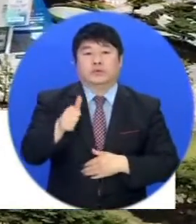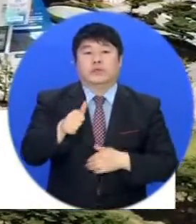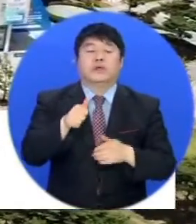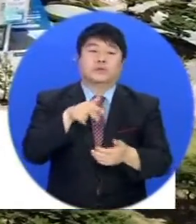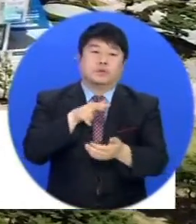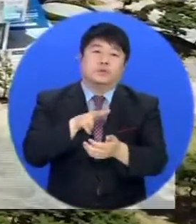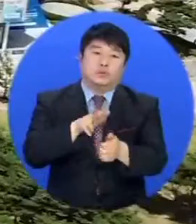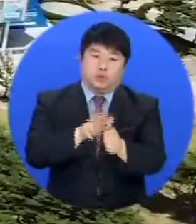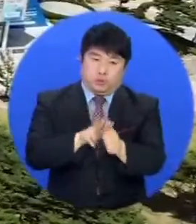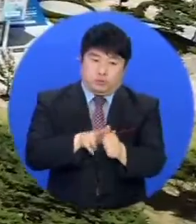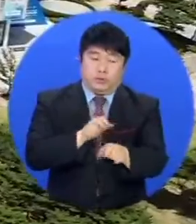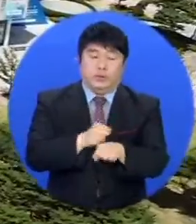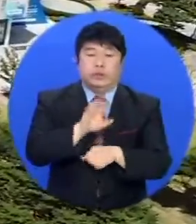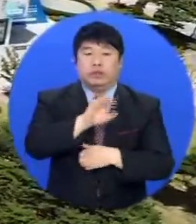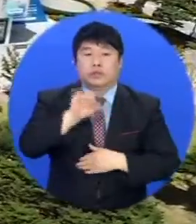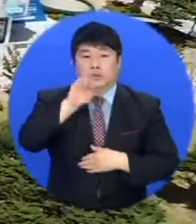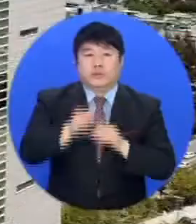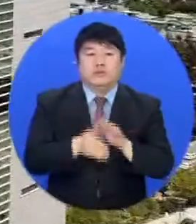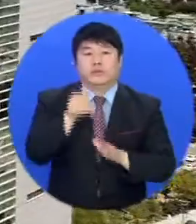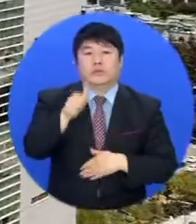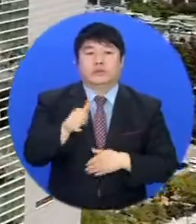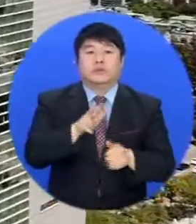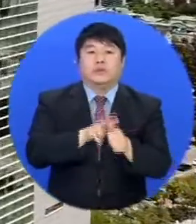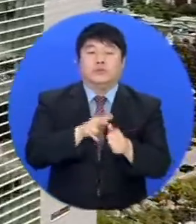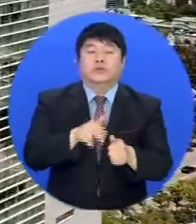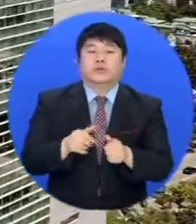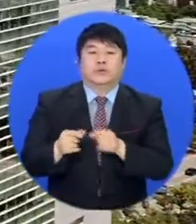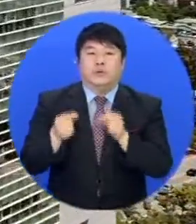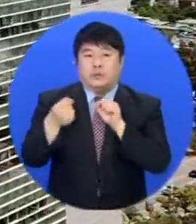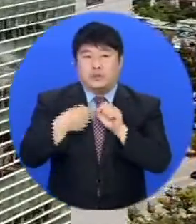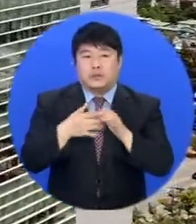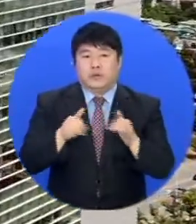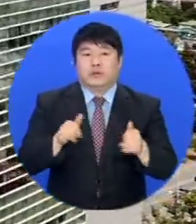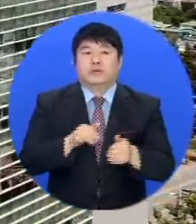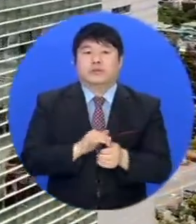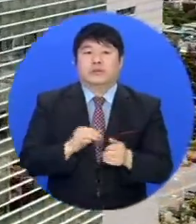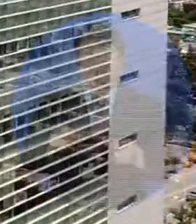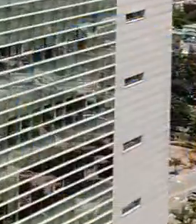초대 원장 후보로 이용섭 광주시장의 측근이 추천돼 논란이 일고 있습니다.